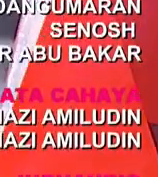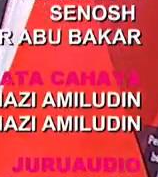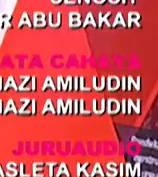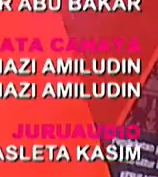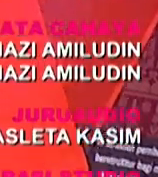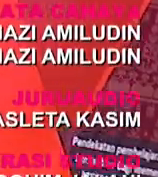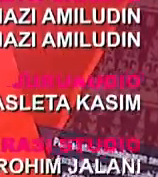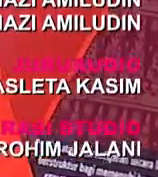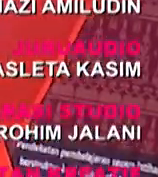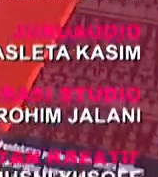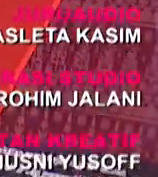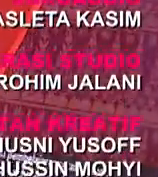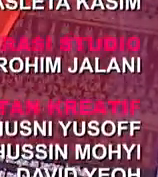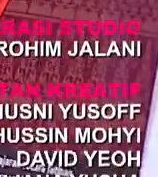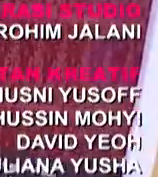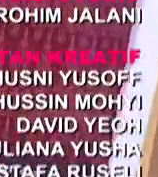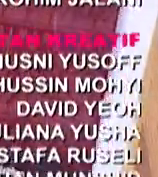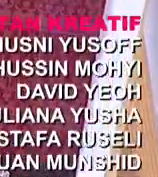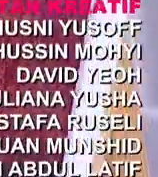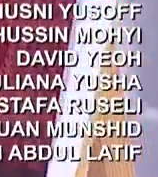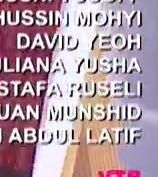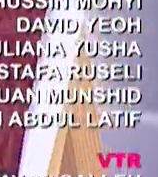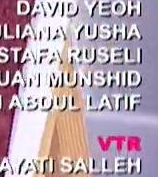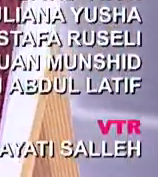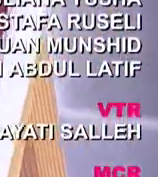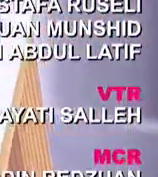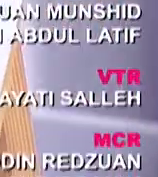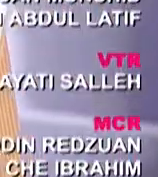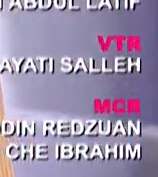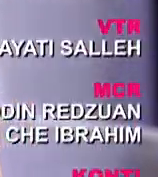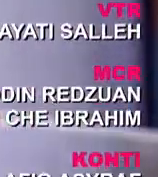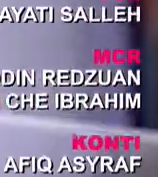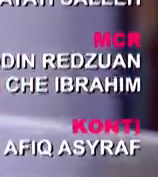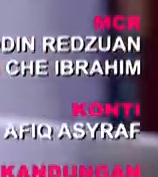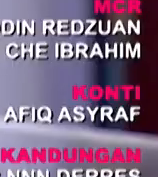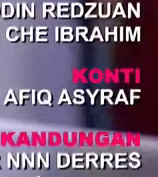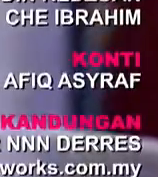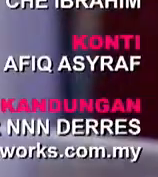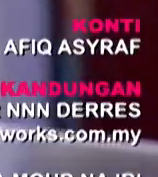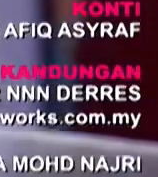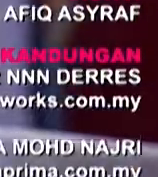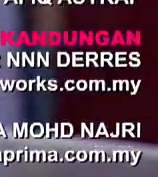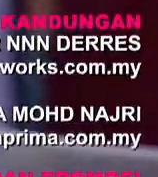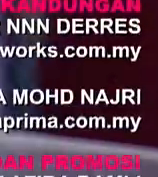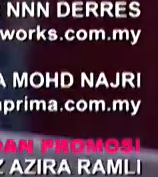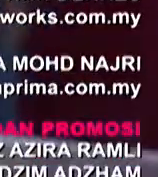Baiklah berhenti Baiklah berhenti kita di sini